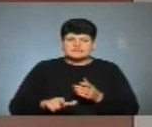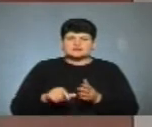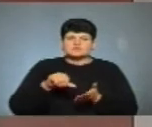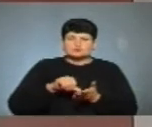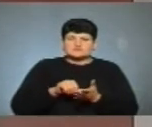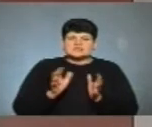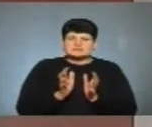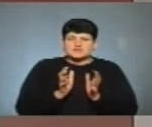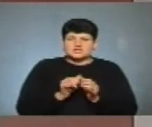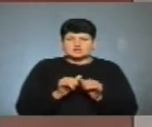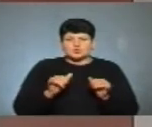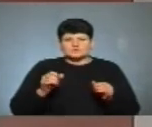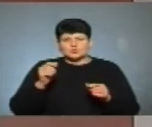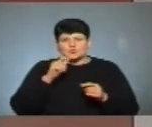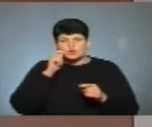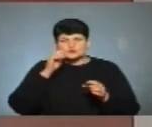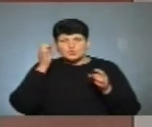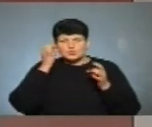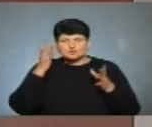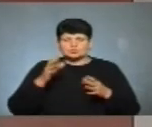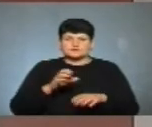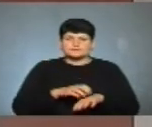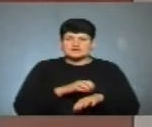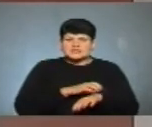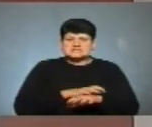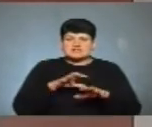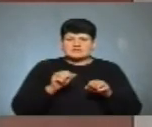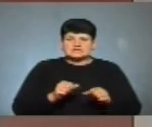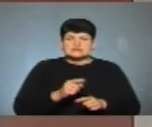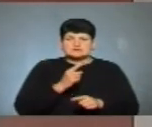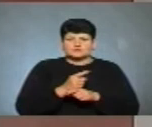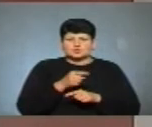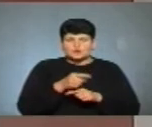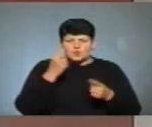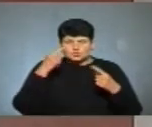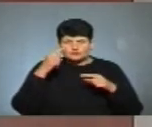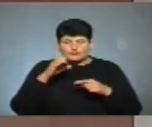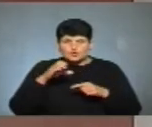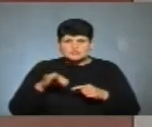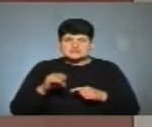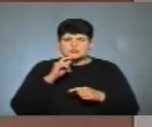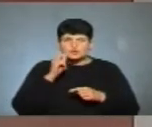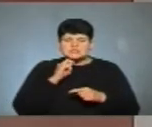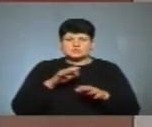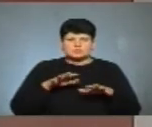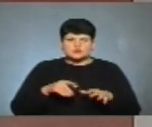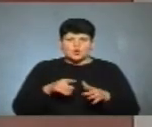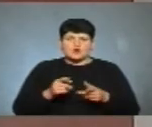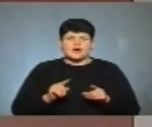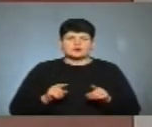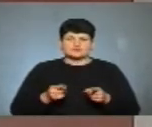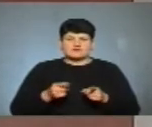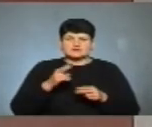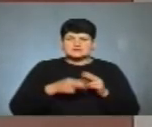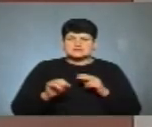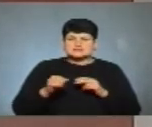збереження та розвиток української культури. Радянська влада заборонила його творчість. І за проукраїнську позицію його заарештували. Наприкінці